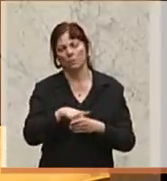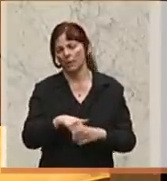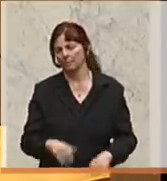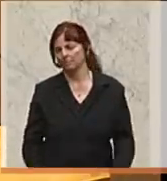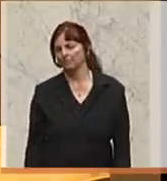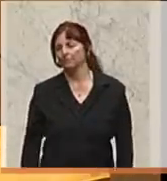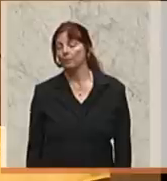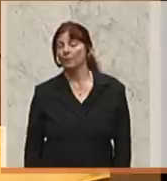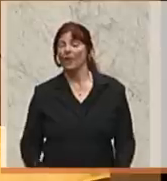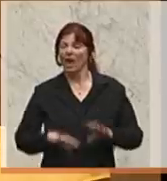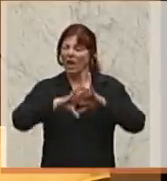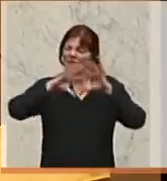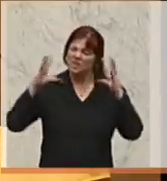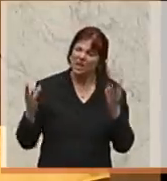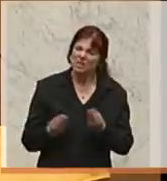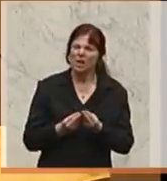einem Gesamtvolumen von